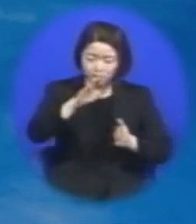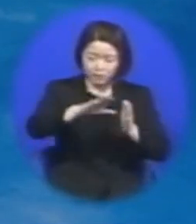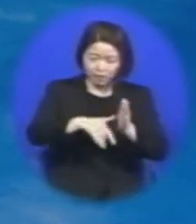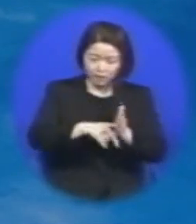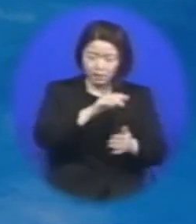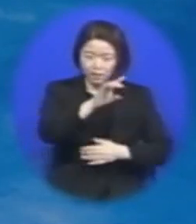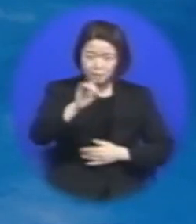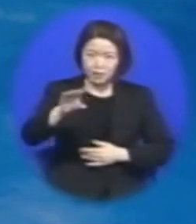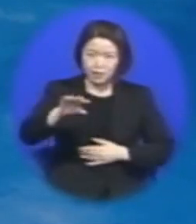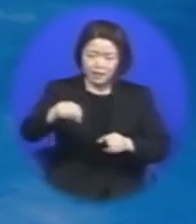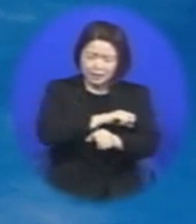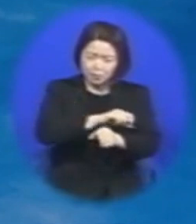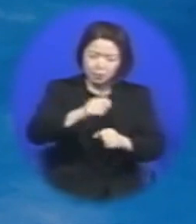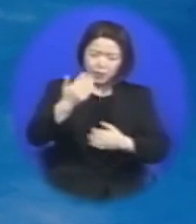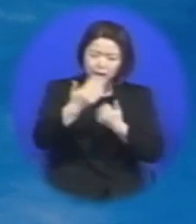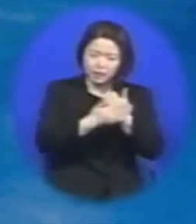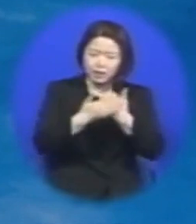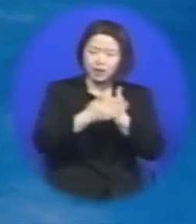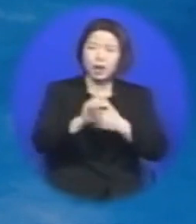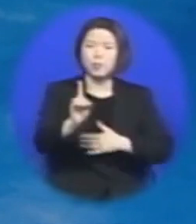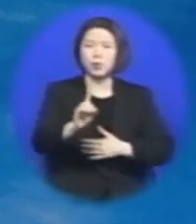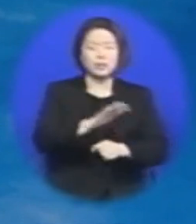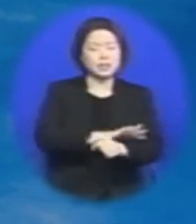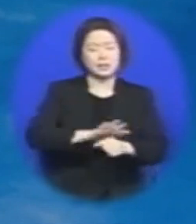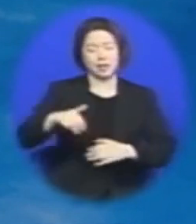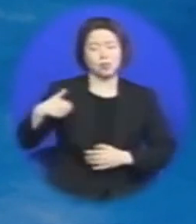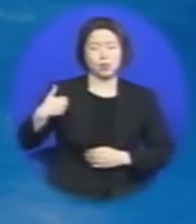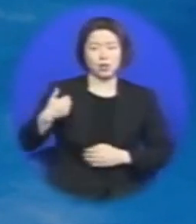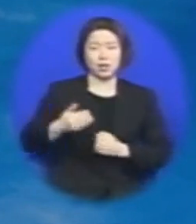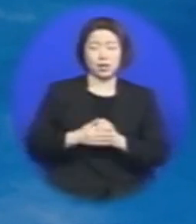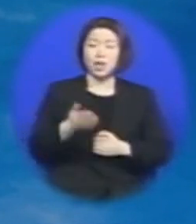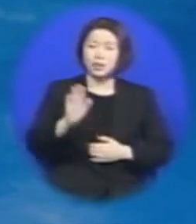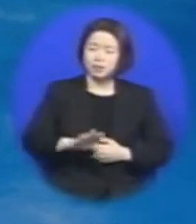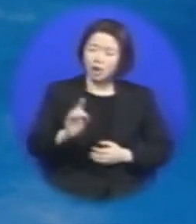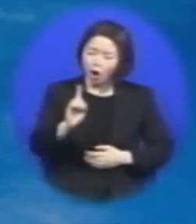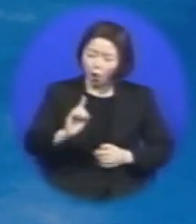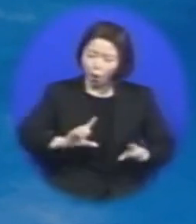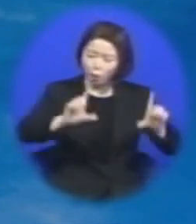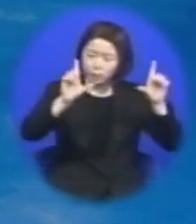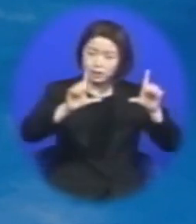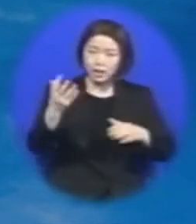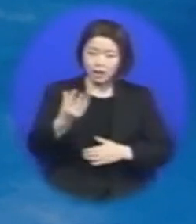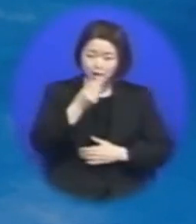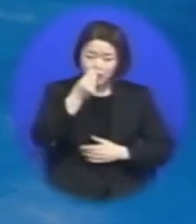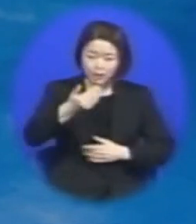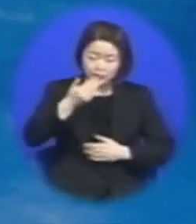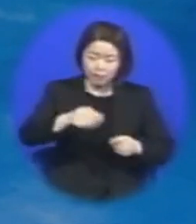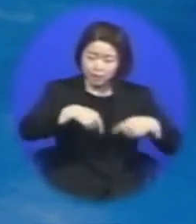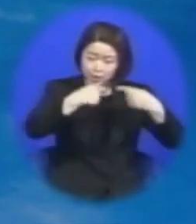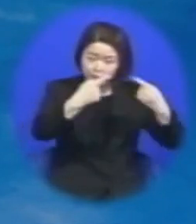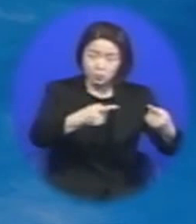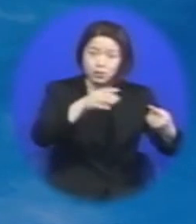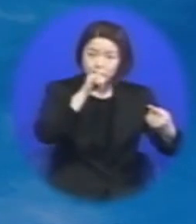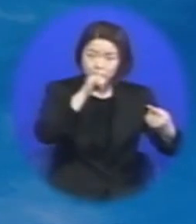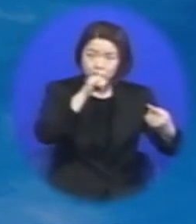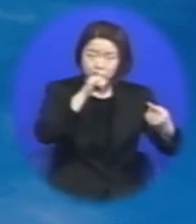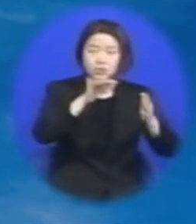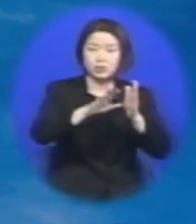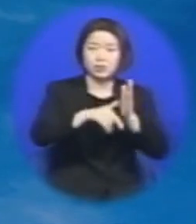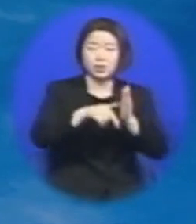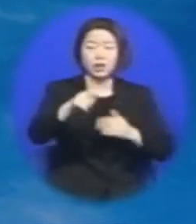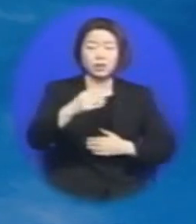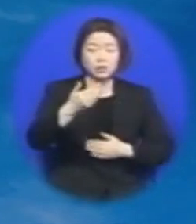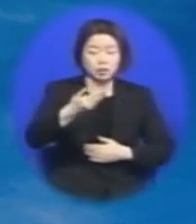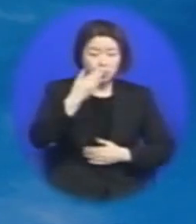특별한 은혜가 뭔지를 잘 몰랐습니다 그런데 어느 날 성찬식에 참 석을 했는데 성찬식을